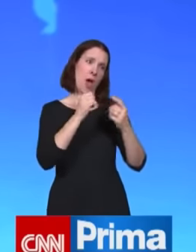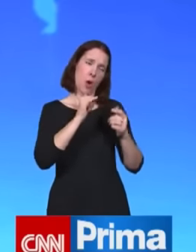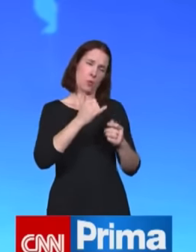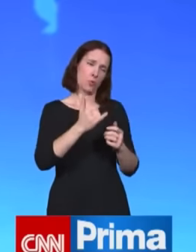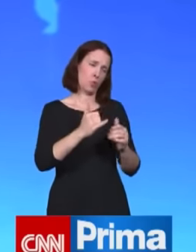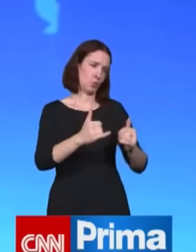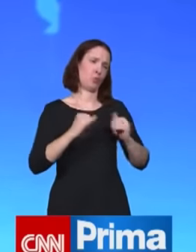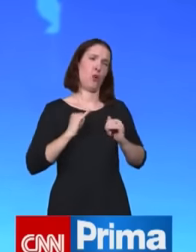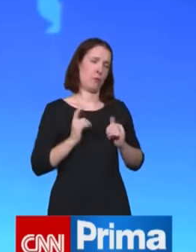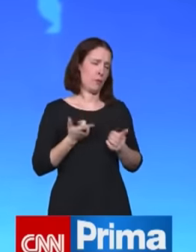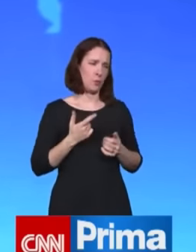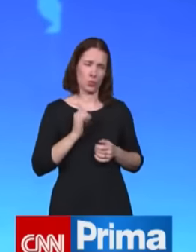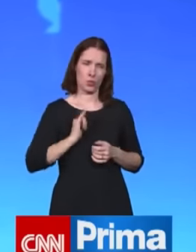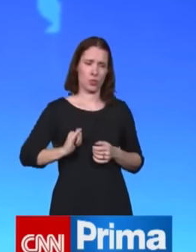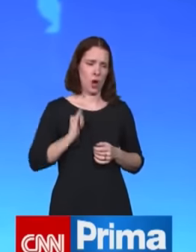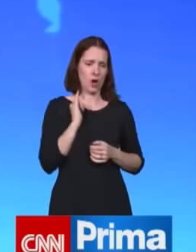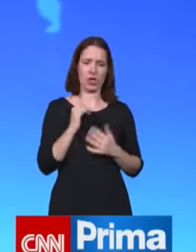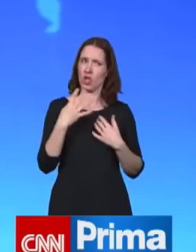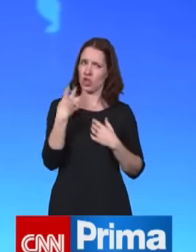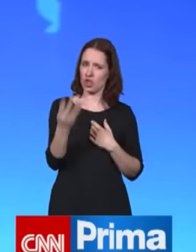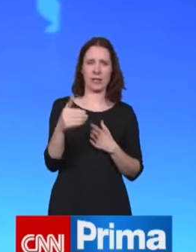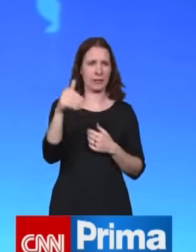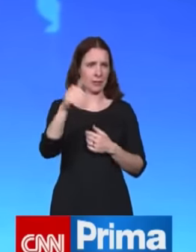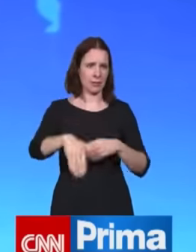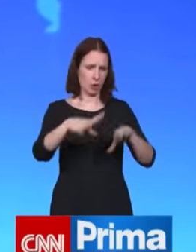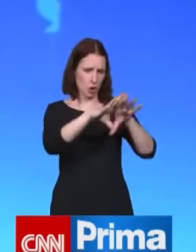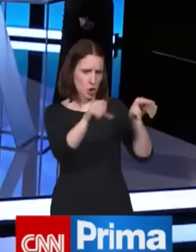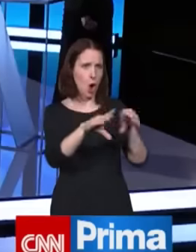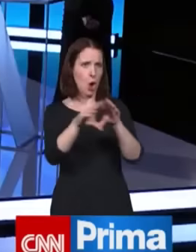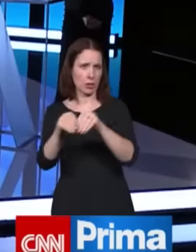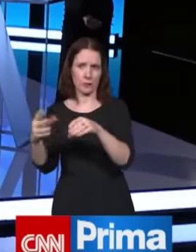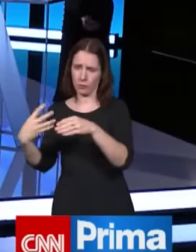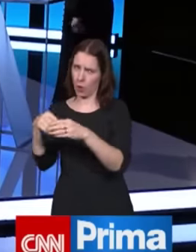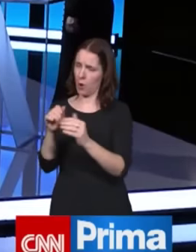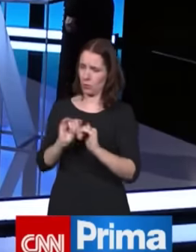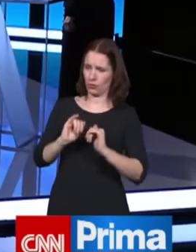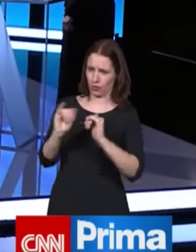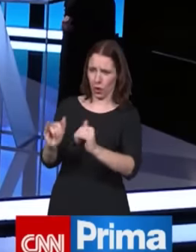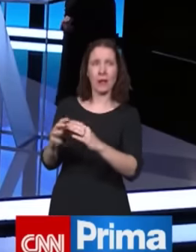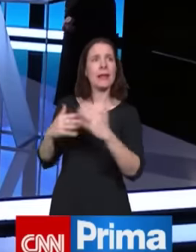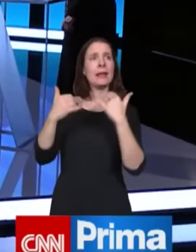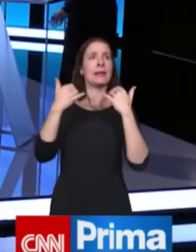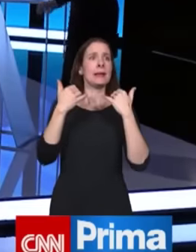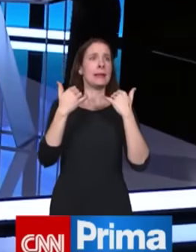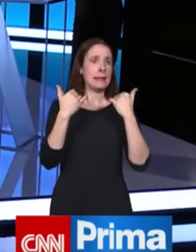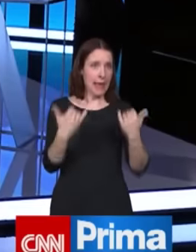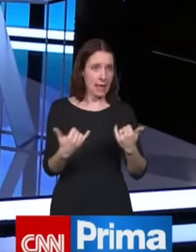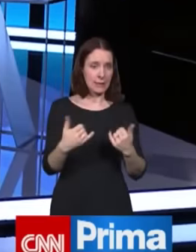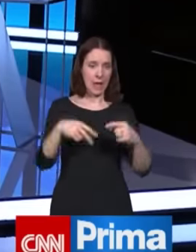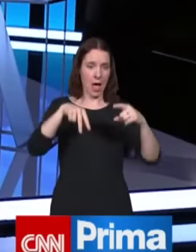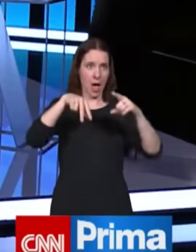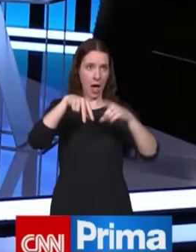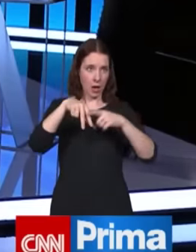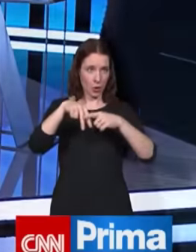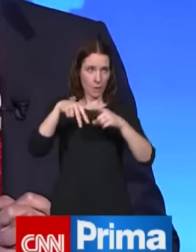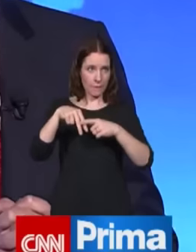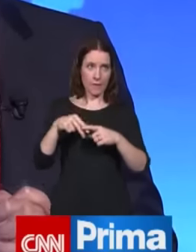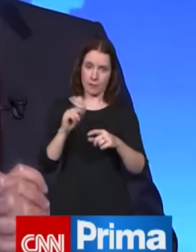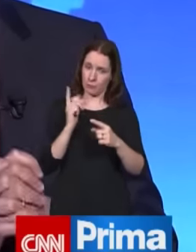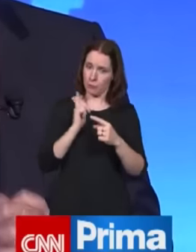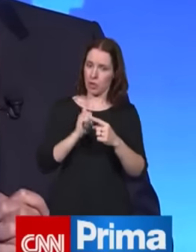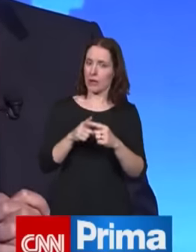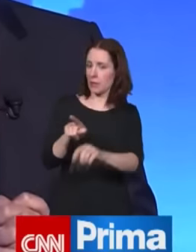urážíte, 40 tisíc rodin. Dneska Agrofert má přesně 30 let. Vy vůbec